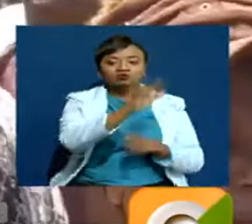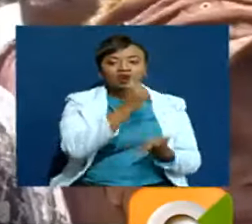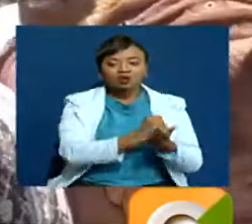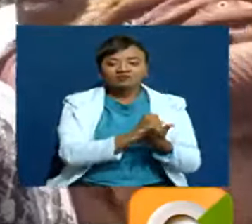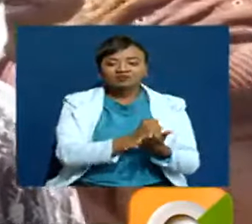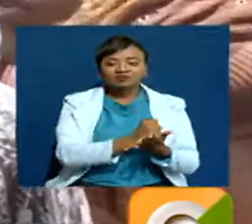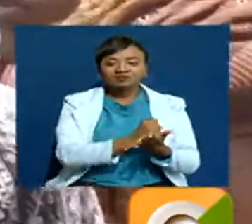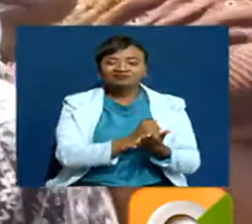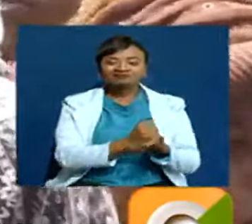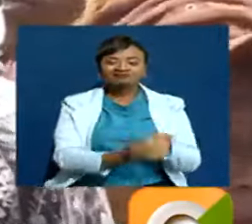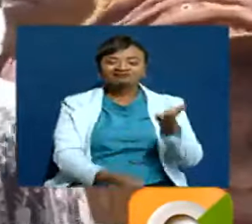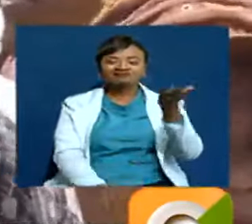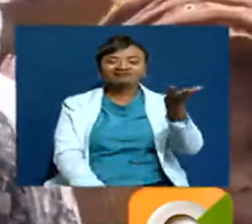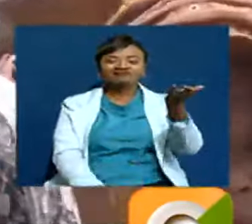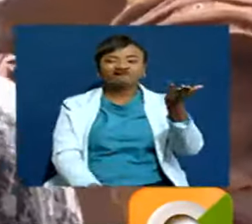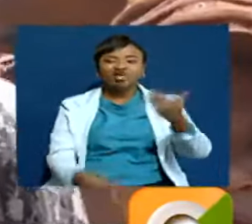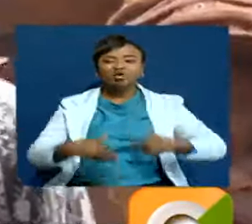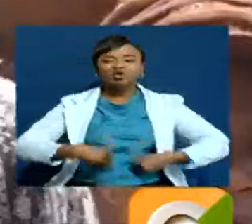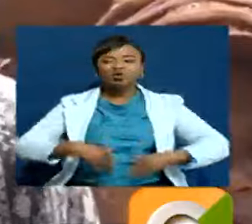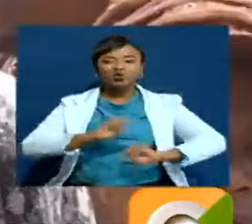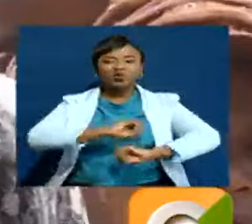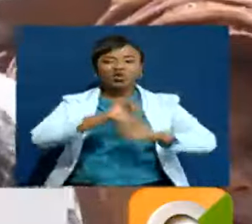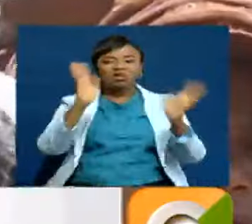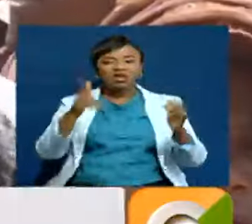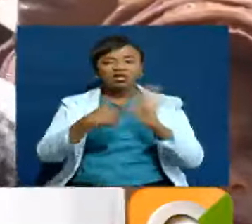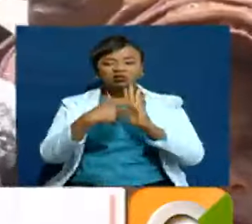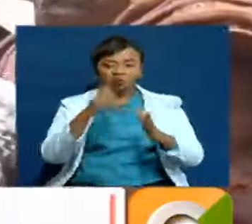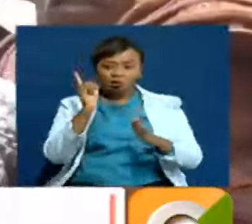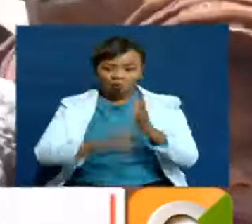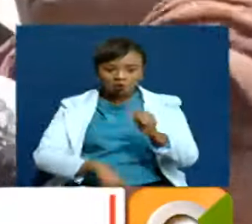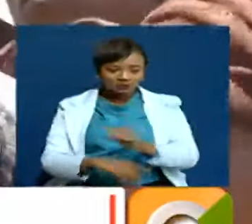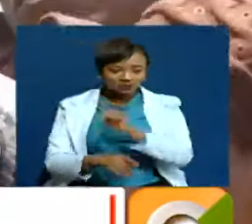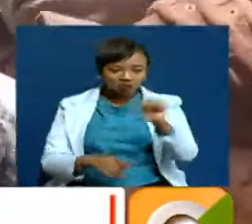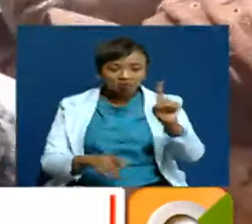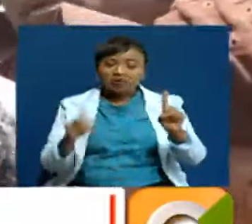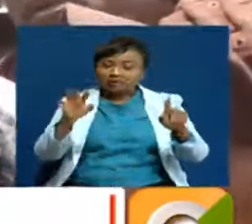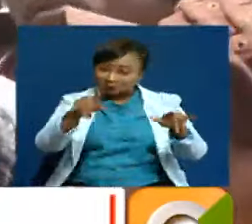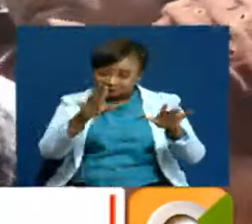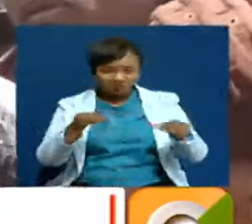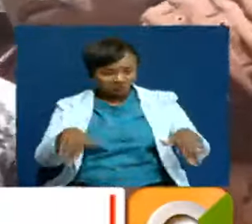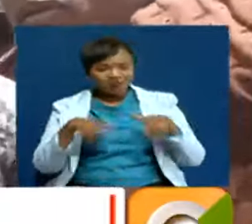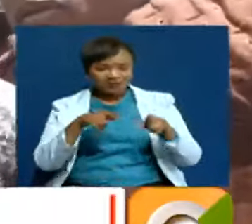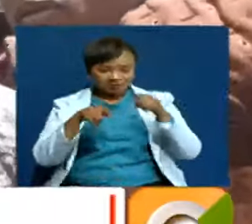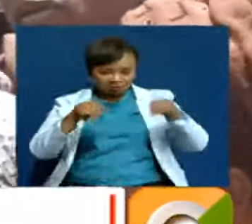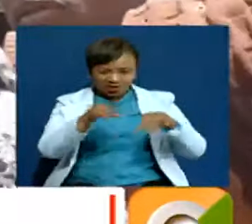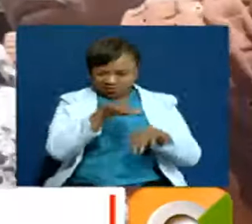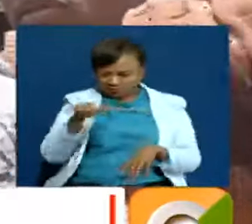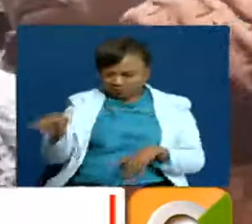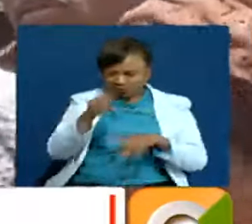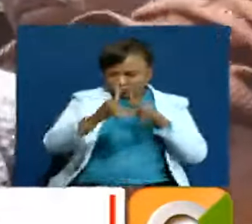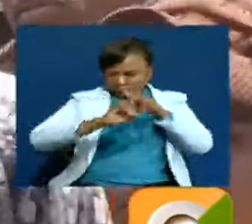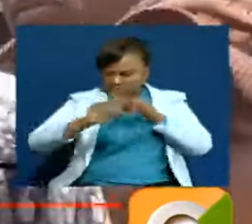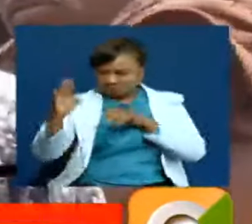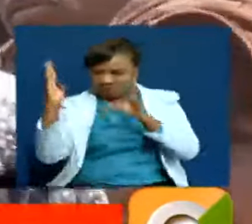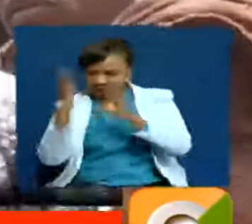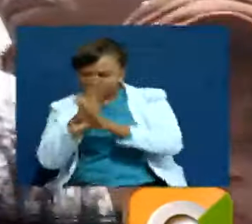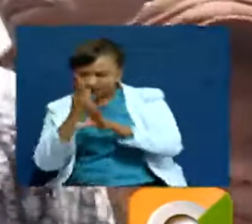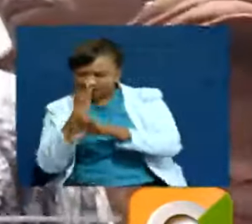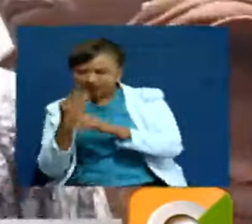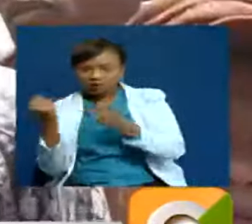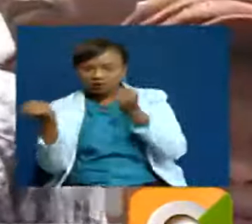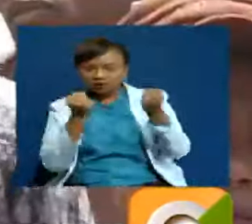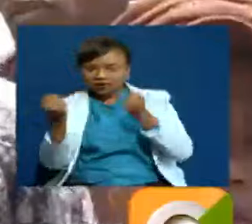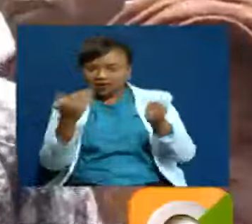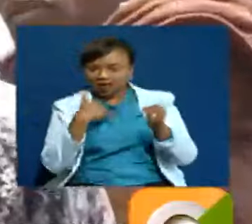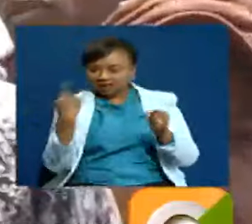Sio gavana wetu, na vijana wamejitokeza na tumesema hii ni warm up. Kuanzia kesho, leo alisinika asubuhi na gari ambayo ina number plate. Kesho